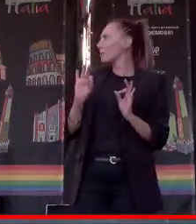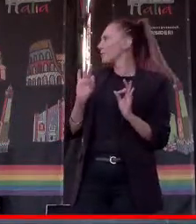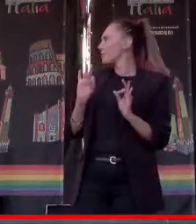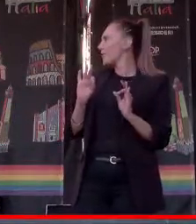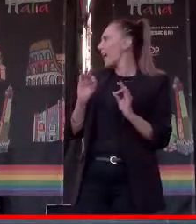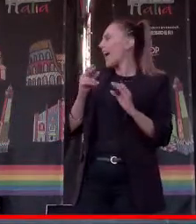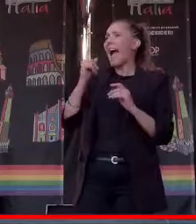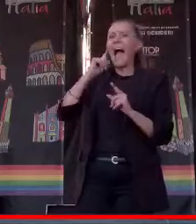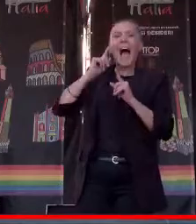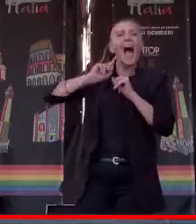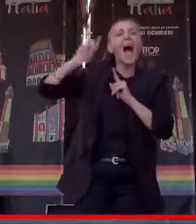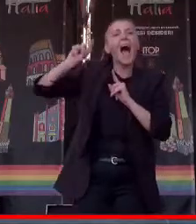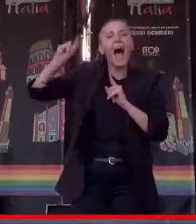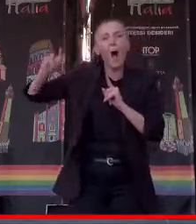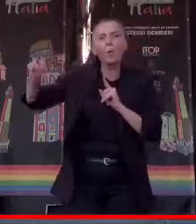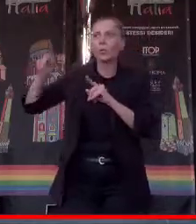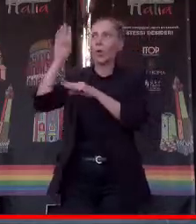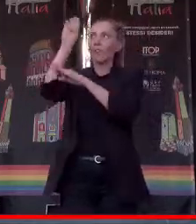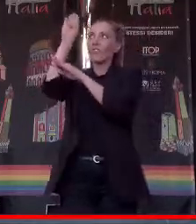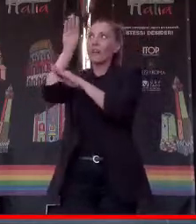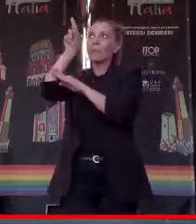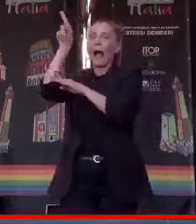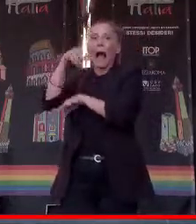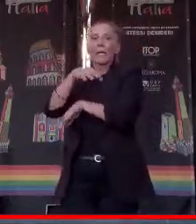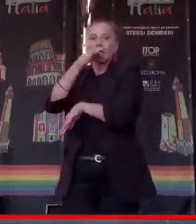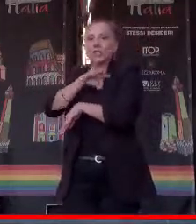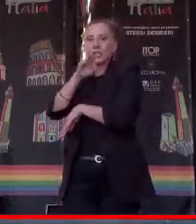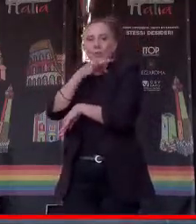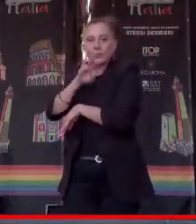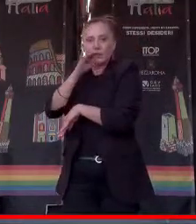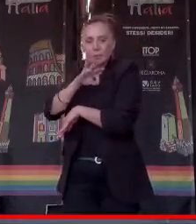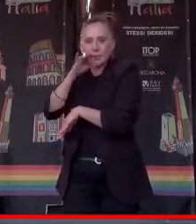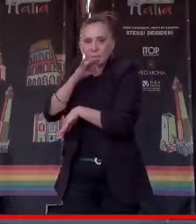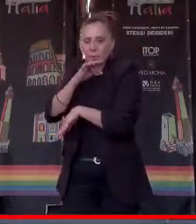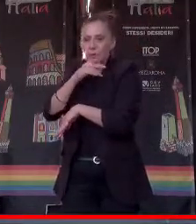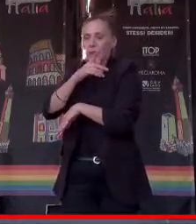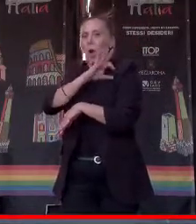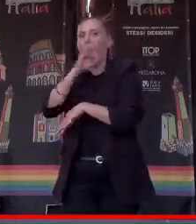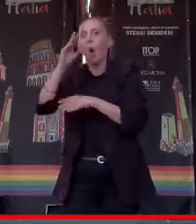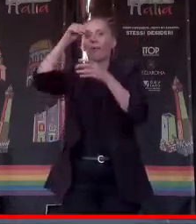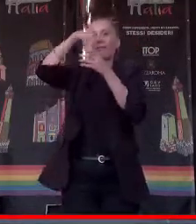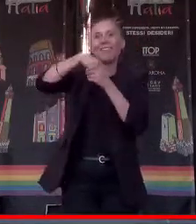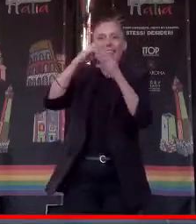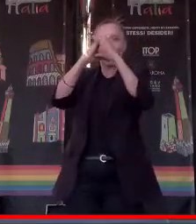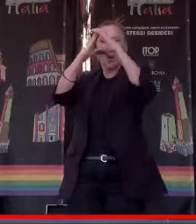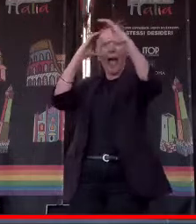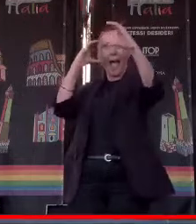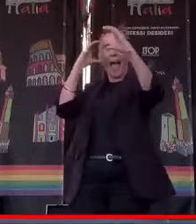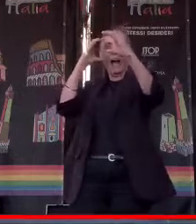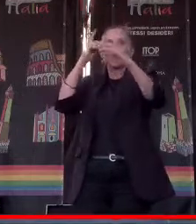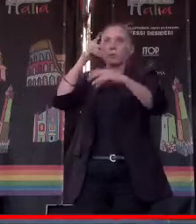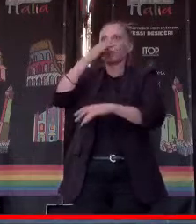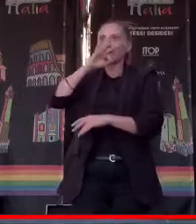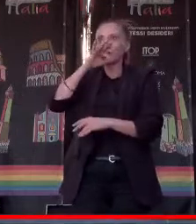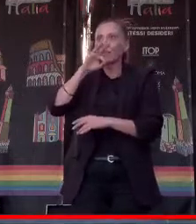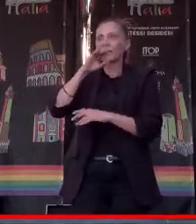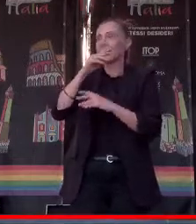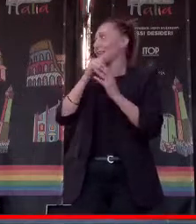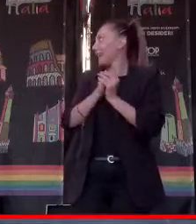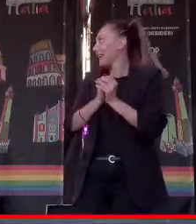sulla descrizione audio delle fermate, che non era accesa quando siamo saliti sull'autobus. Sta arrivando un altro teppista, intanto Spalco, capo